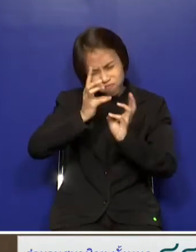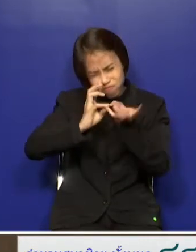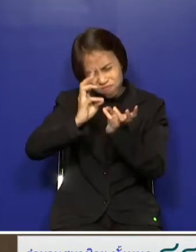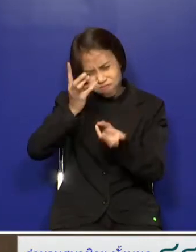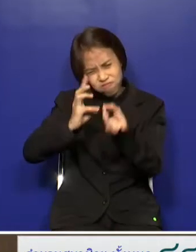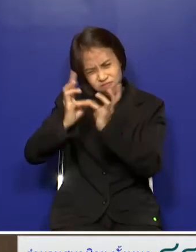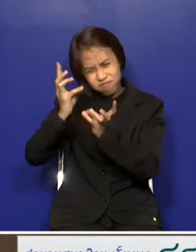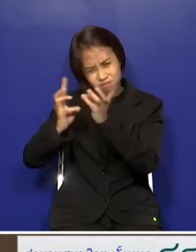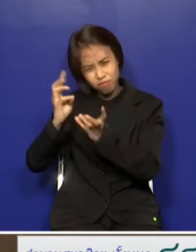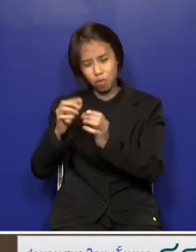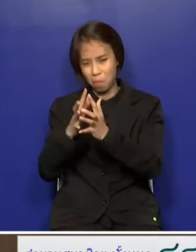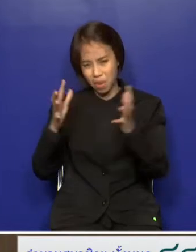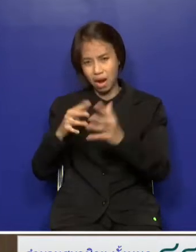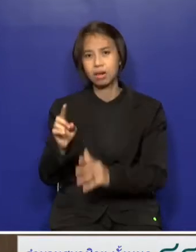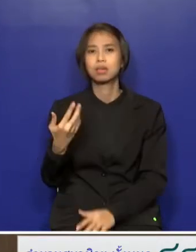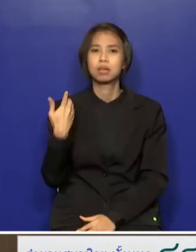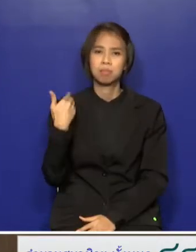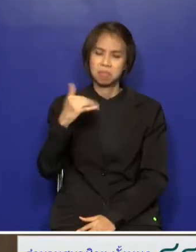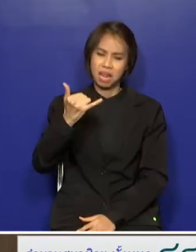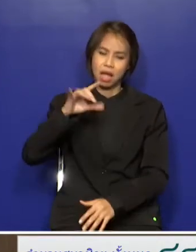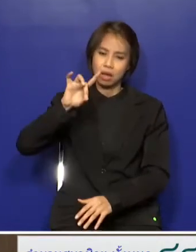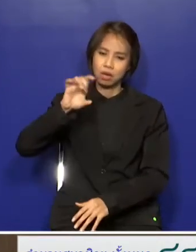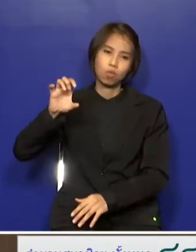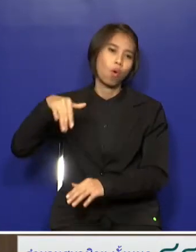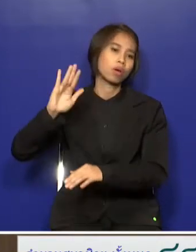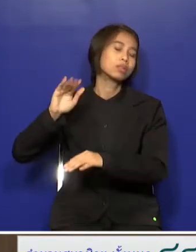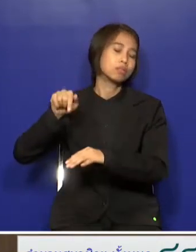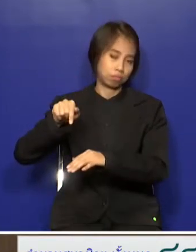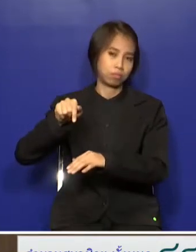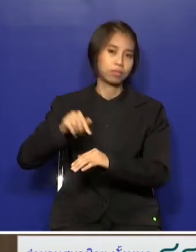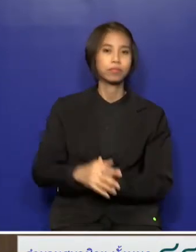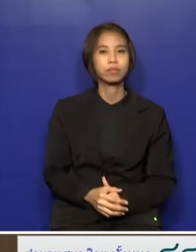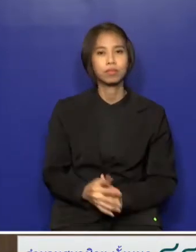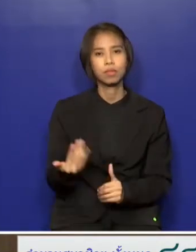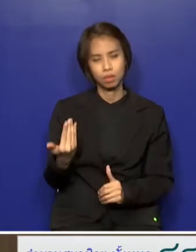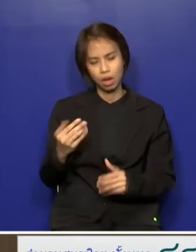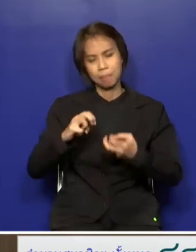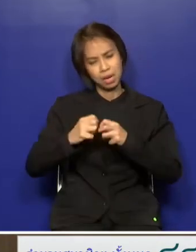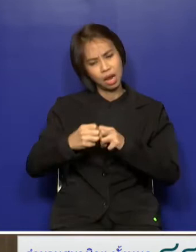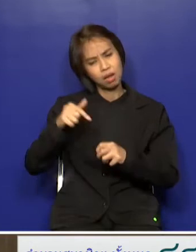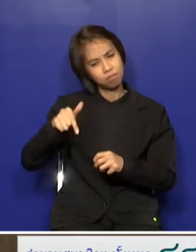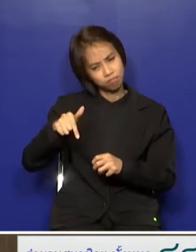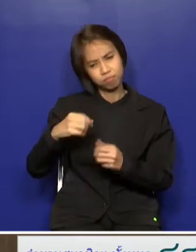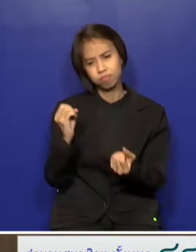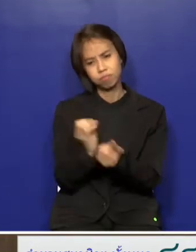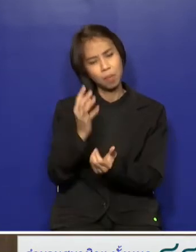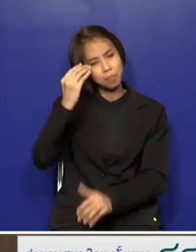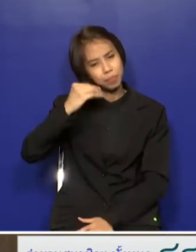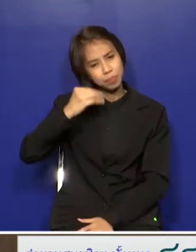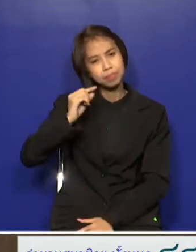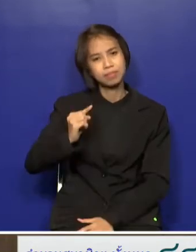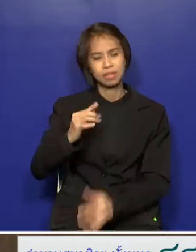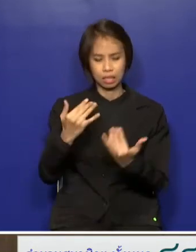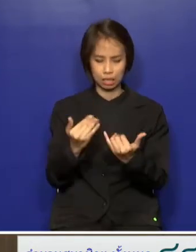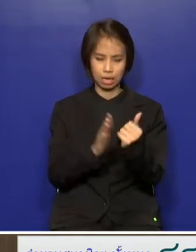วันไหนที่มันสูงๆเนี่ยก็เกิน100ไมโครกรัมต่อลูกบาศก์เมตรได้ซ้ำนะคะแล้วมันก็เกิดขึ้นแบบนี้ซ้ำๆมาอย่างน้อย3ปี